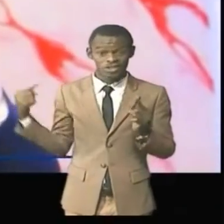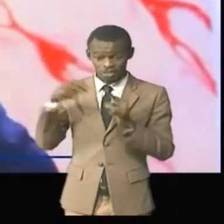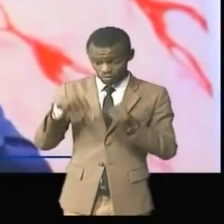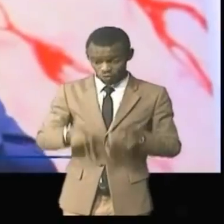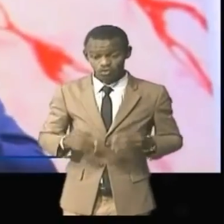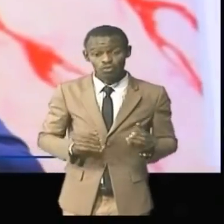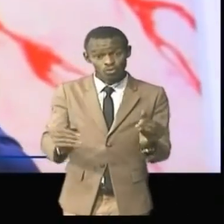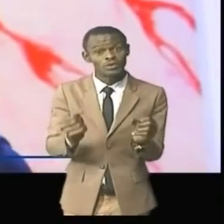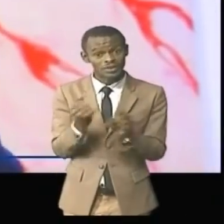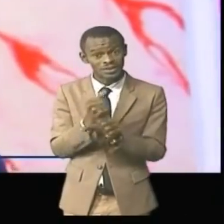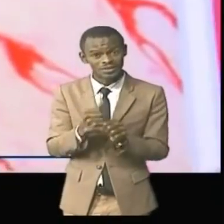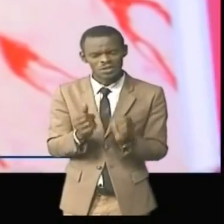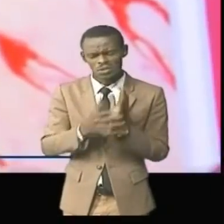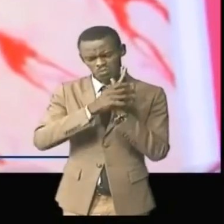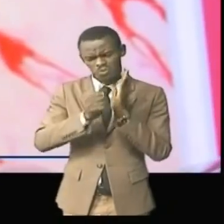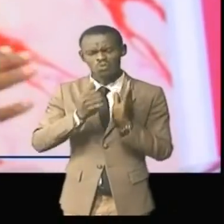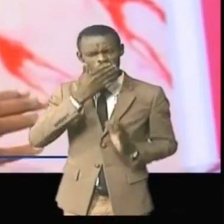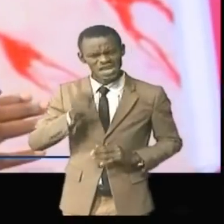qui avait été